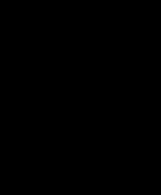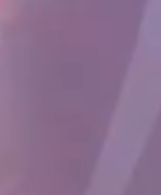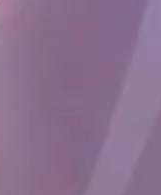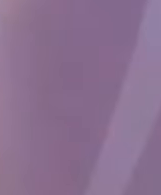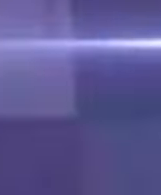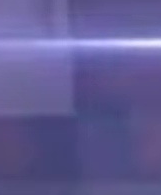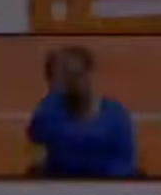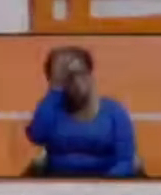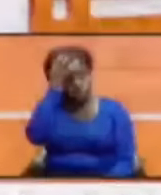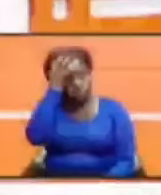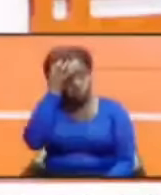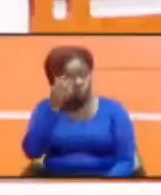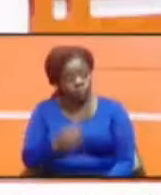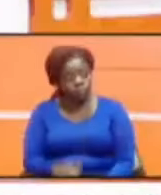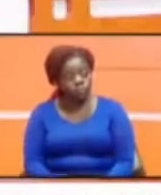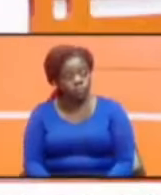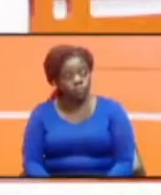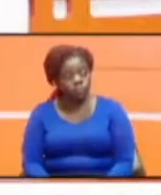gitasuli.